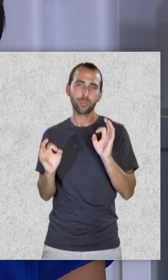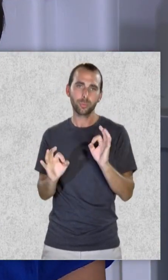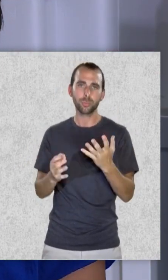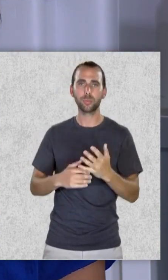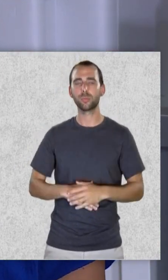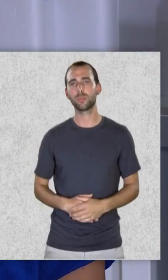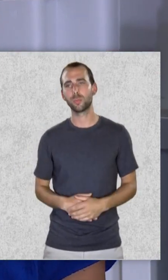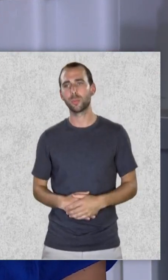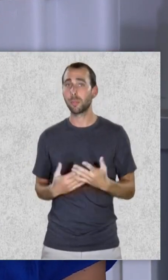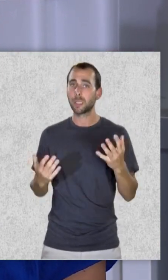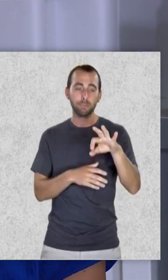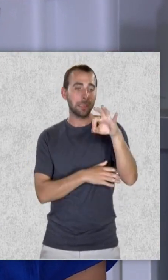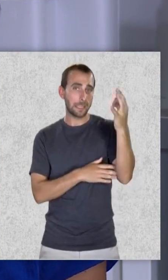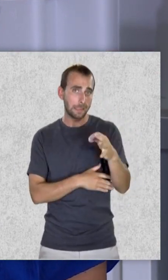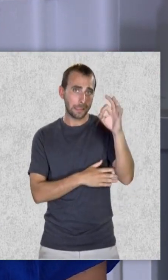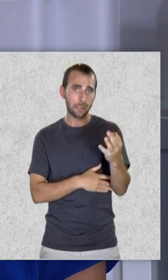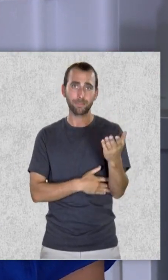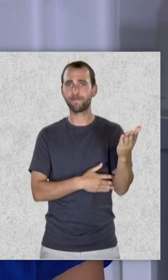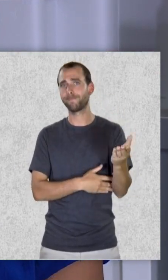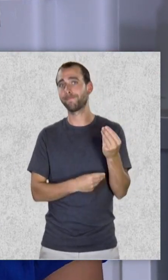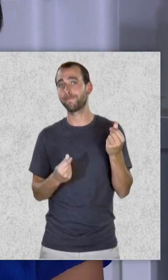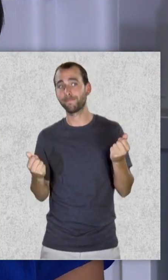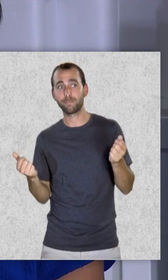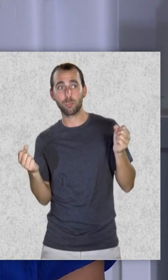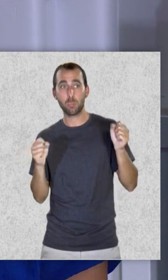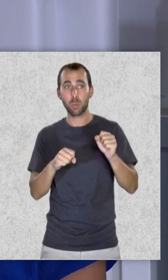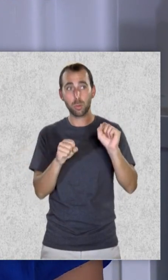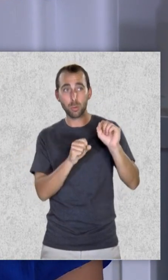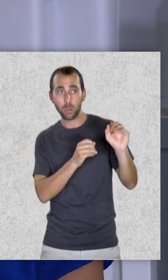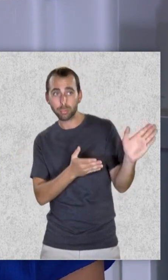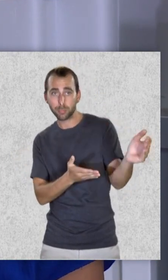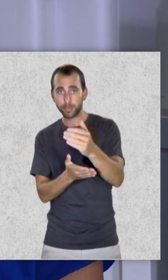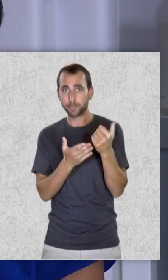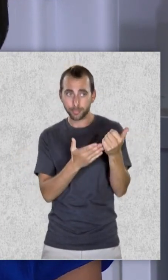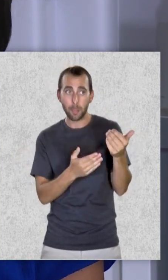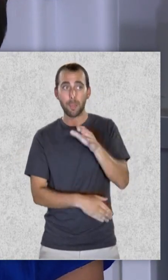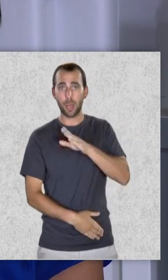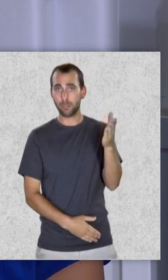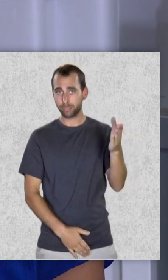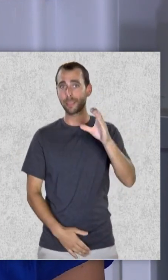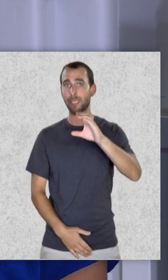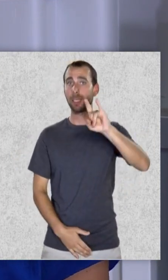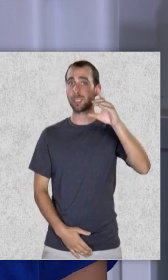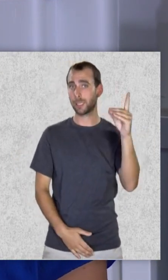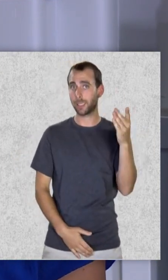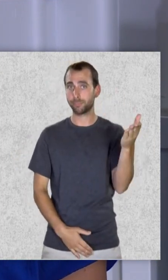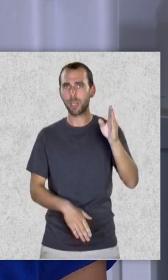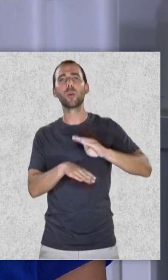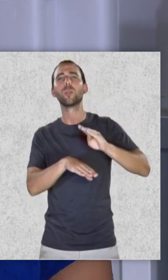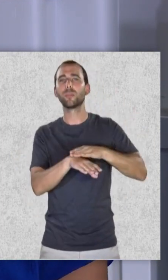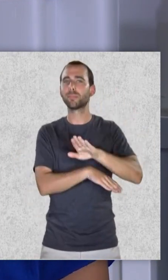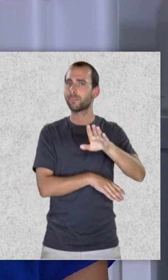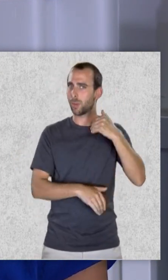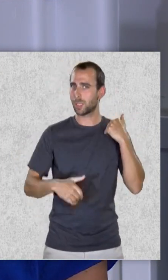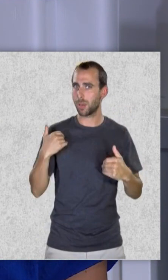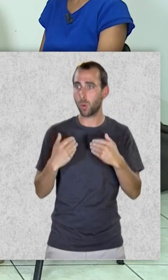Les statistiques, on ne peut que les avoir soit via le CHD, donc le Conseil du handicap, soit via